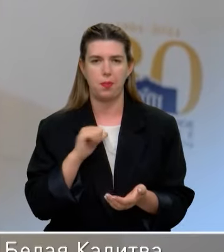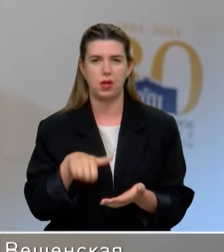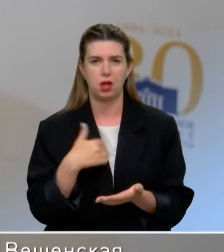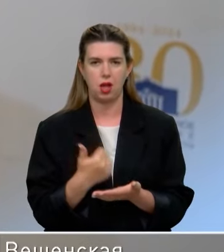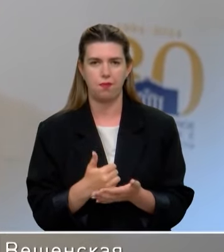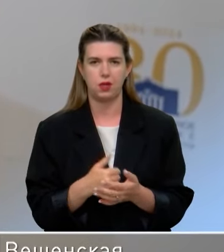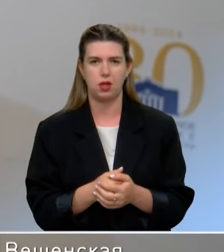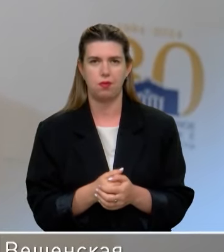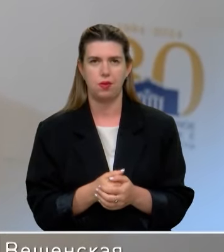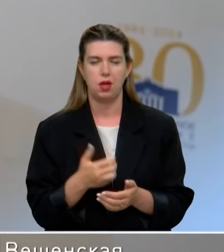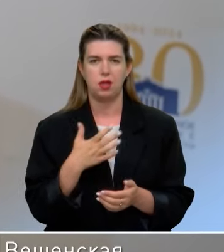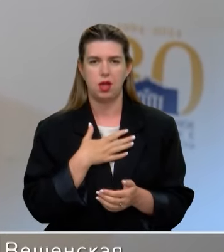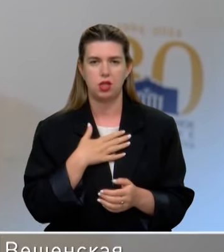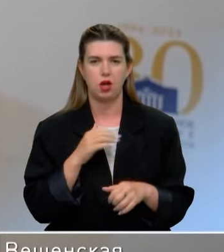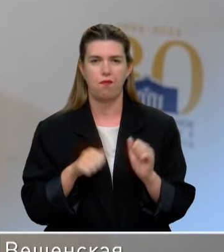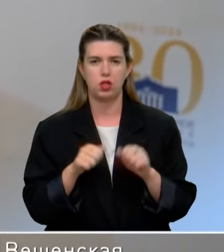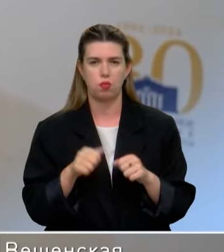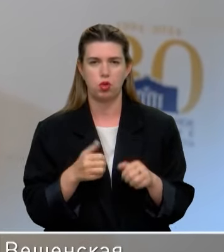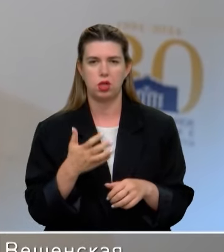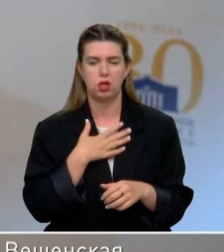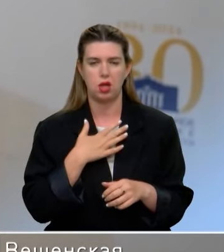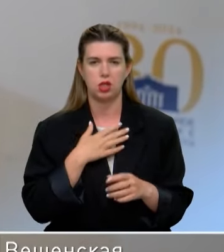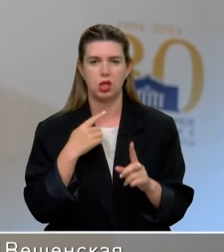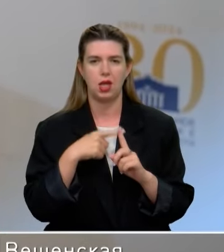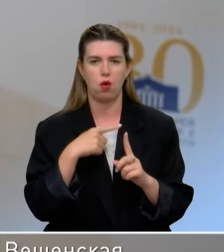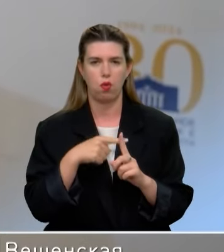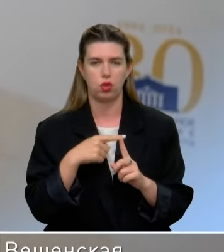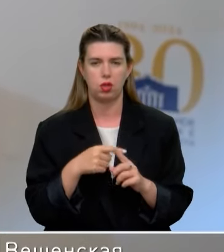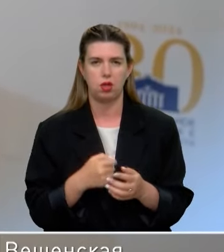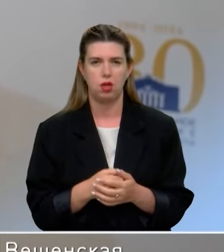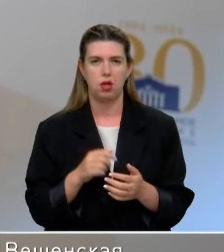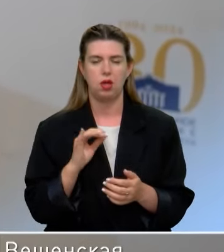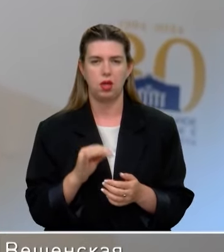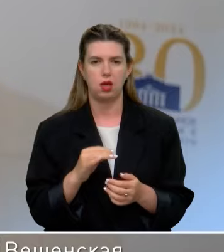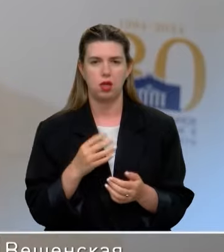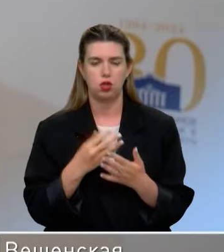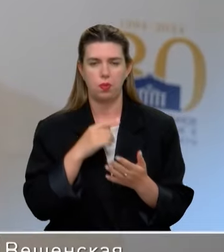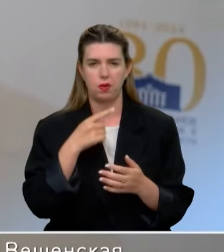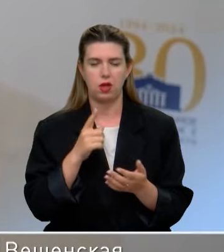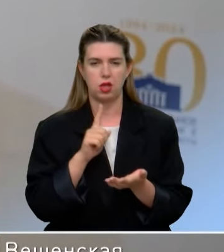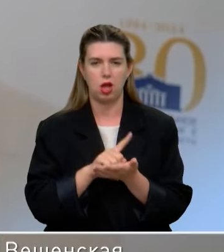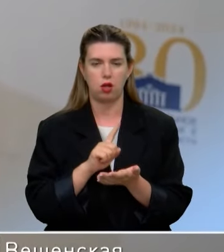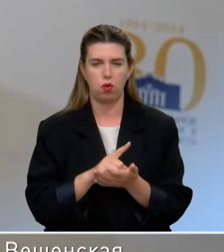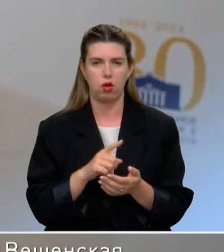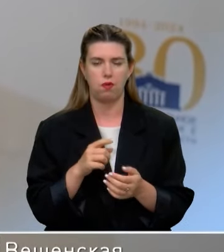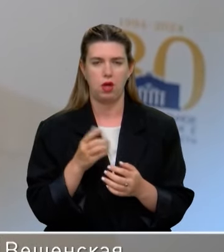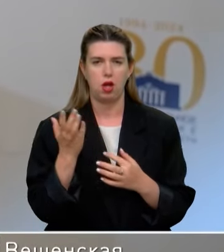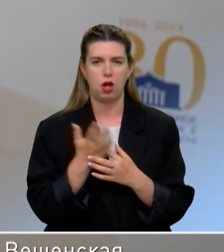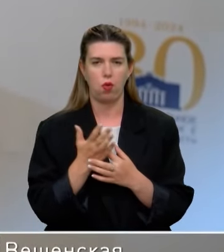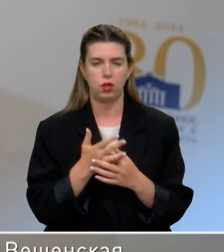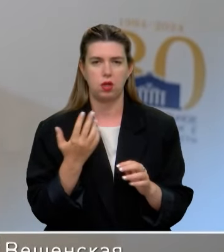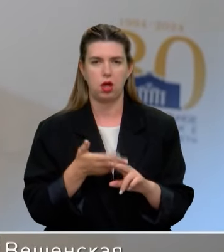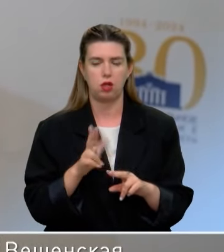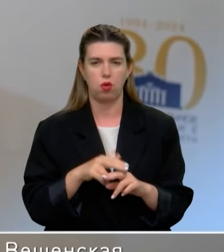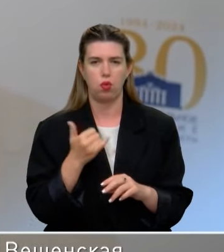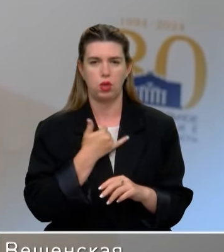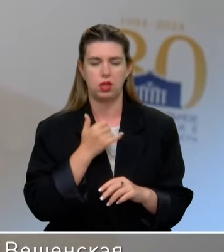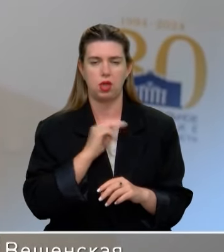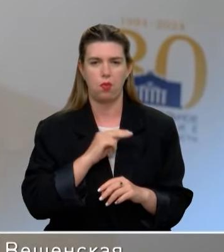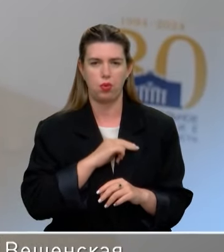трёхлетнее наши возможности наши доходы Ну и собственно говоря налоговые льготы которые у нас